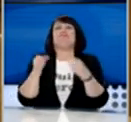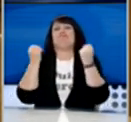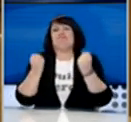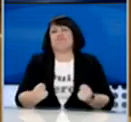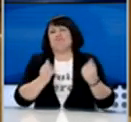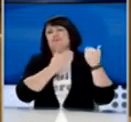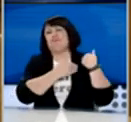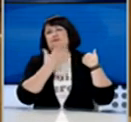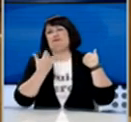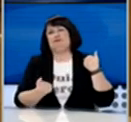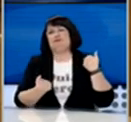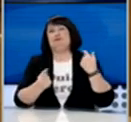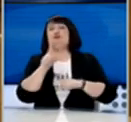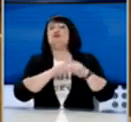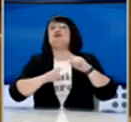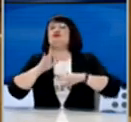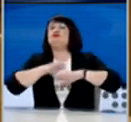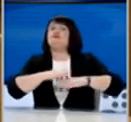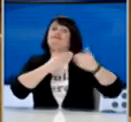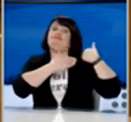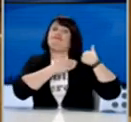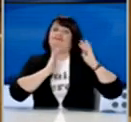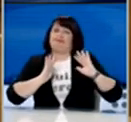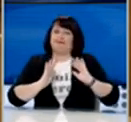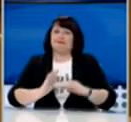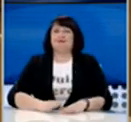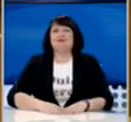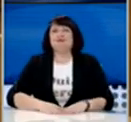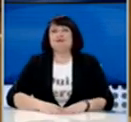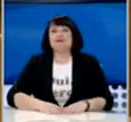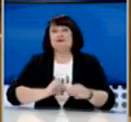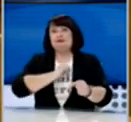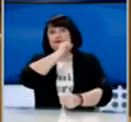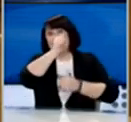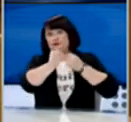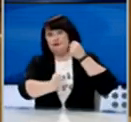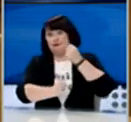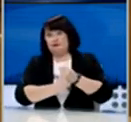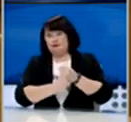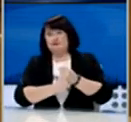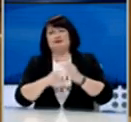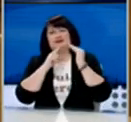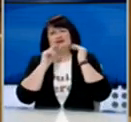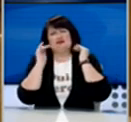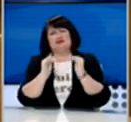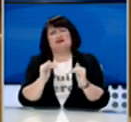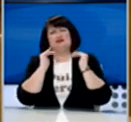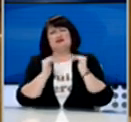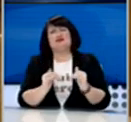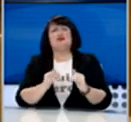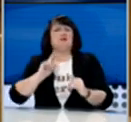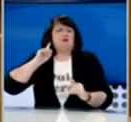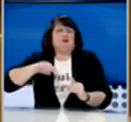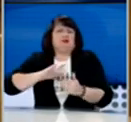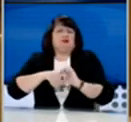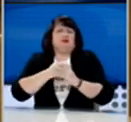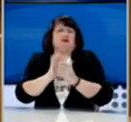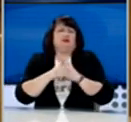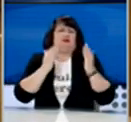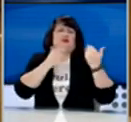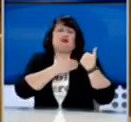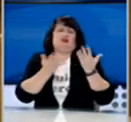ευθύνες των αρμοδίων αρμόδιοι που επί ένα αιώνα και πλέον ενεργούν με την ίδια παροιμιώδη αδιαφορία